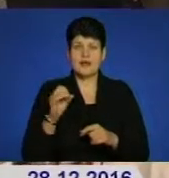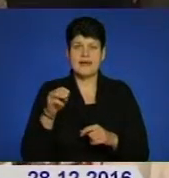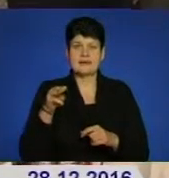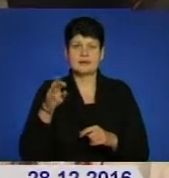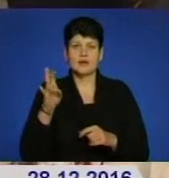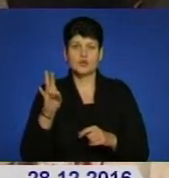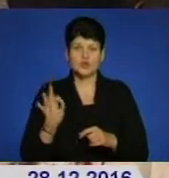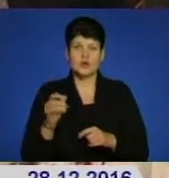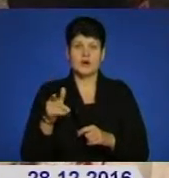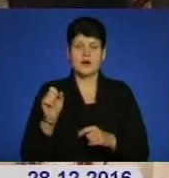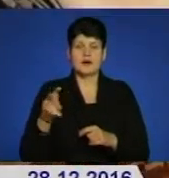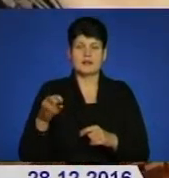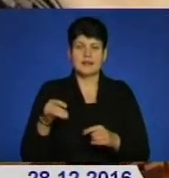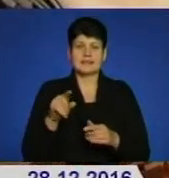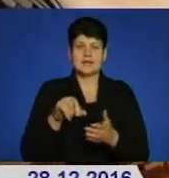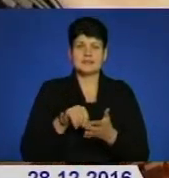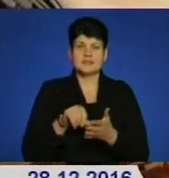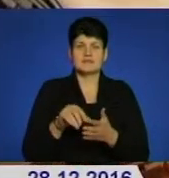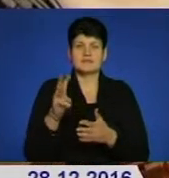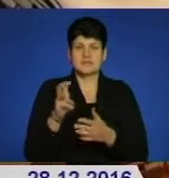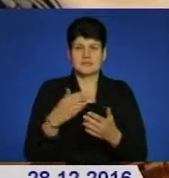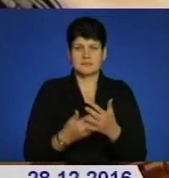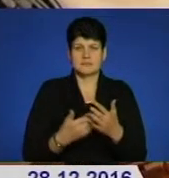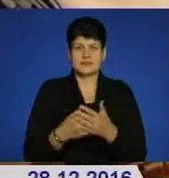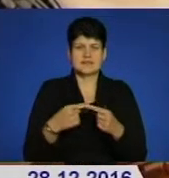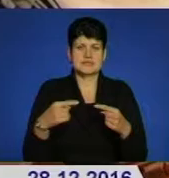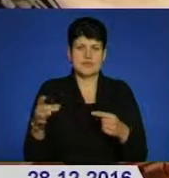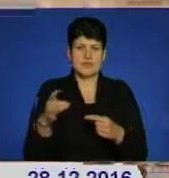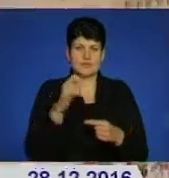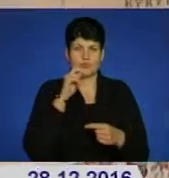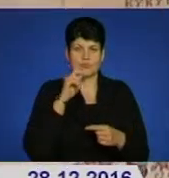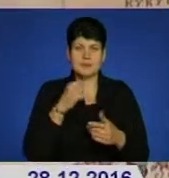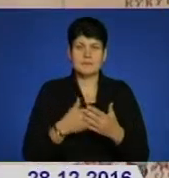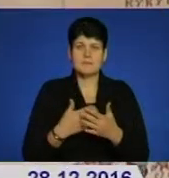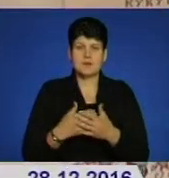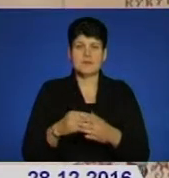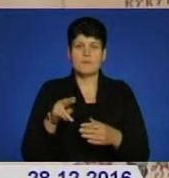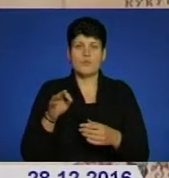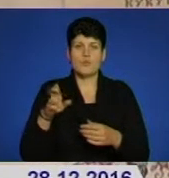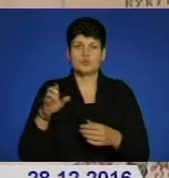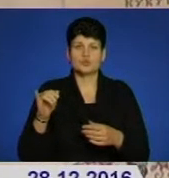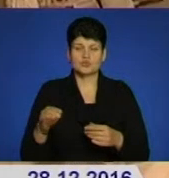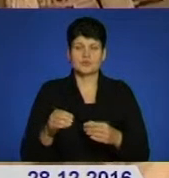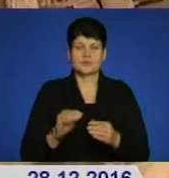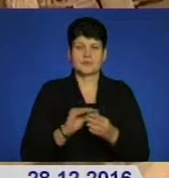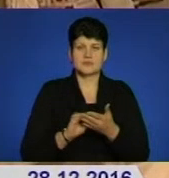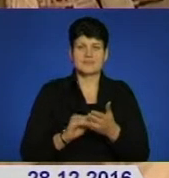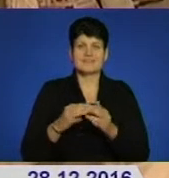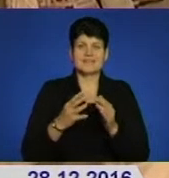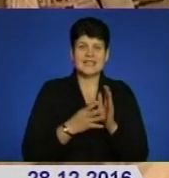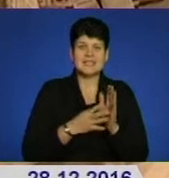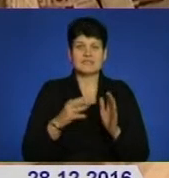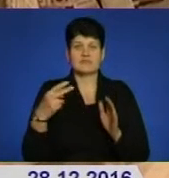Там представлено понад 300 зразків вишитих строїв з різних регіонів України. Предмети побуту датовані 19 та 20